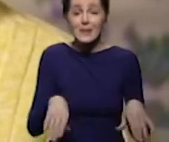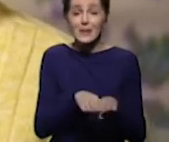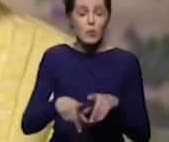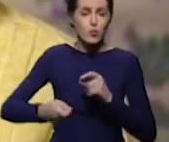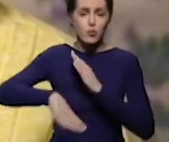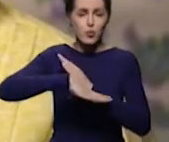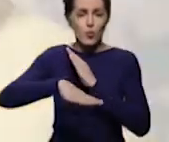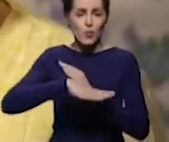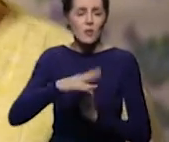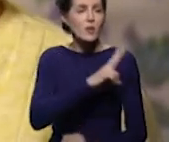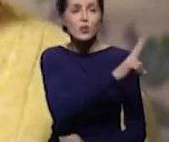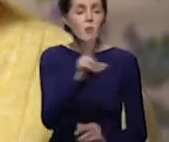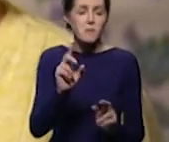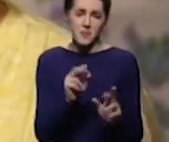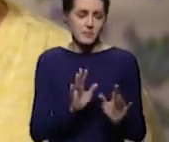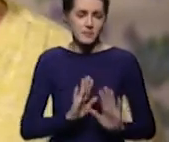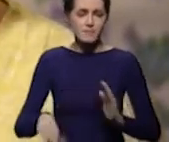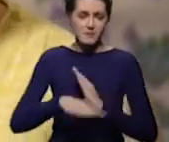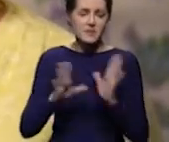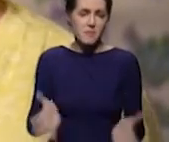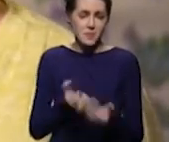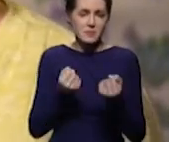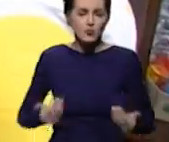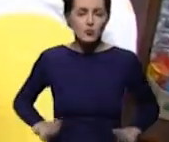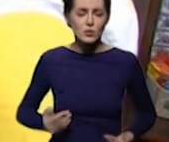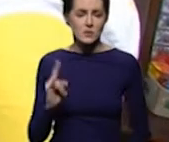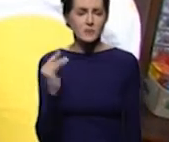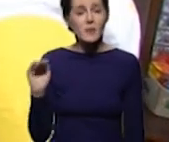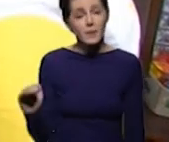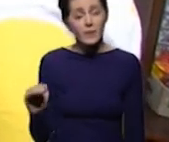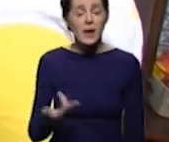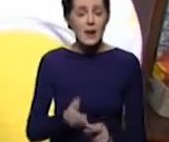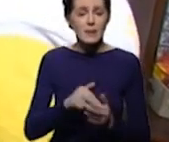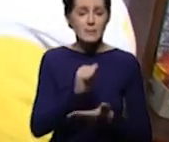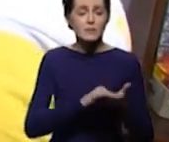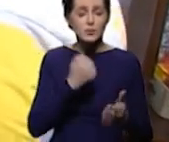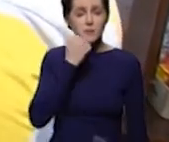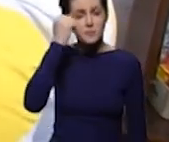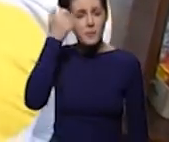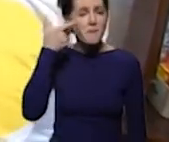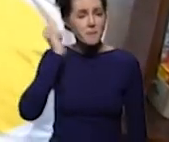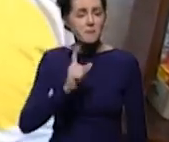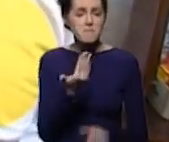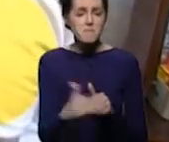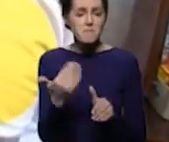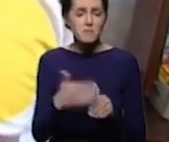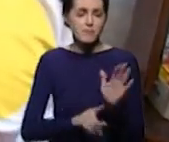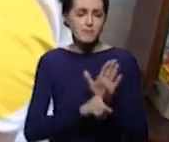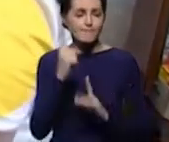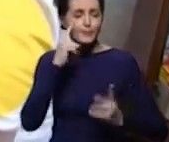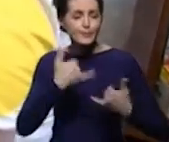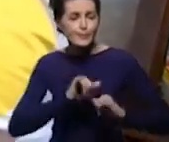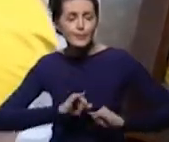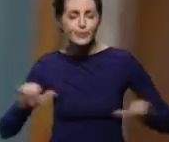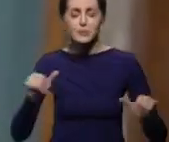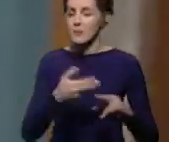б чекати ні від кого. Спасли дитинку життя, дійсно. Завдяки слуховим апаратам Олексій поступово соціалізується. Він